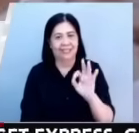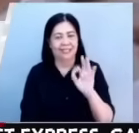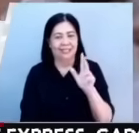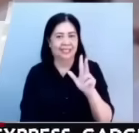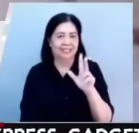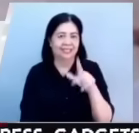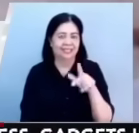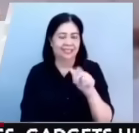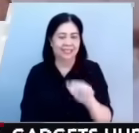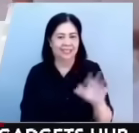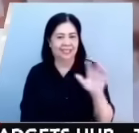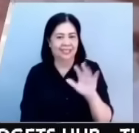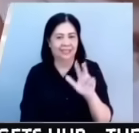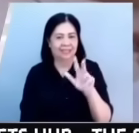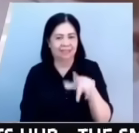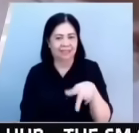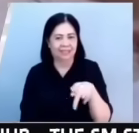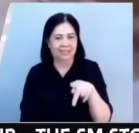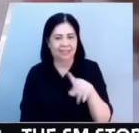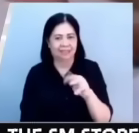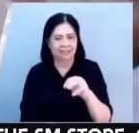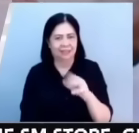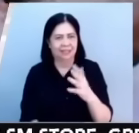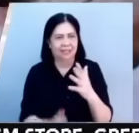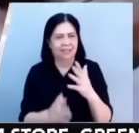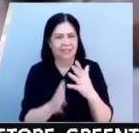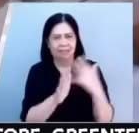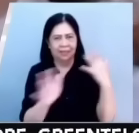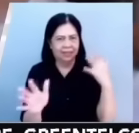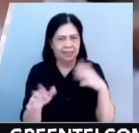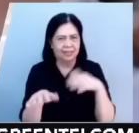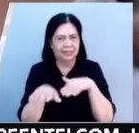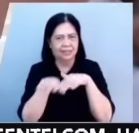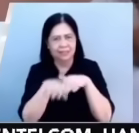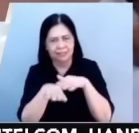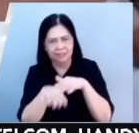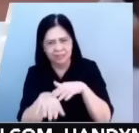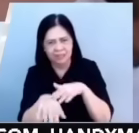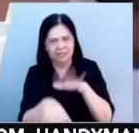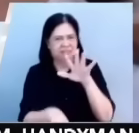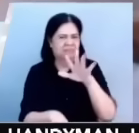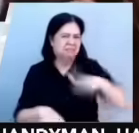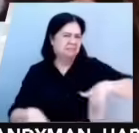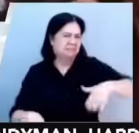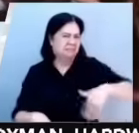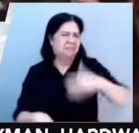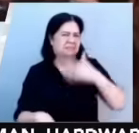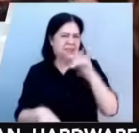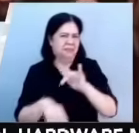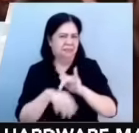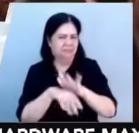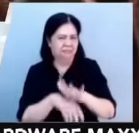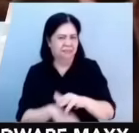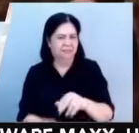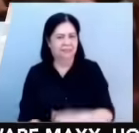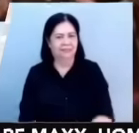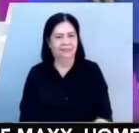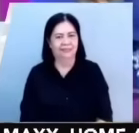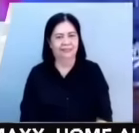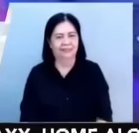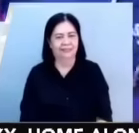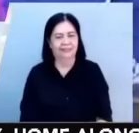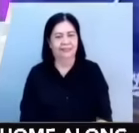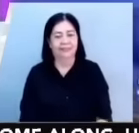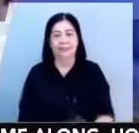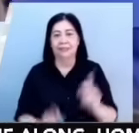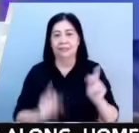Kasi mahaba! Ano po kasi traffic pag alas 5 na? Kailangan maaga. Bago ang salubong, nag-perform